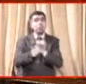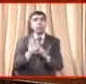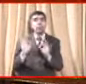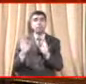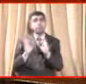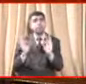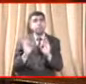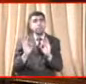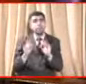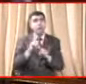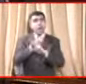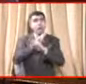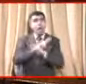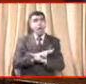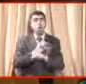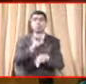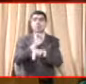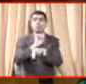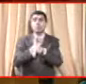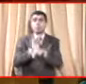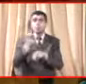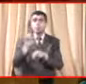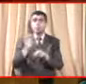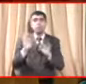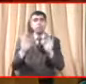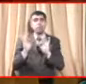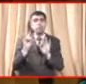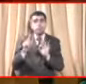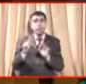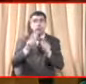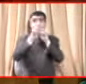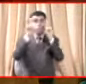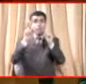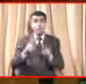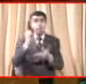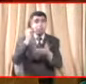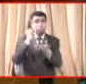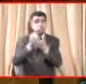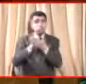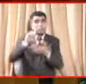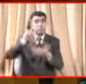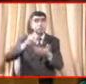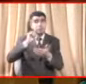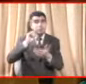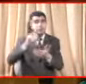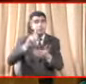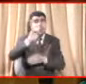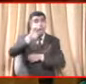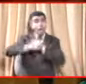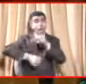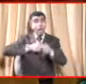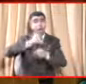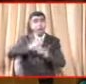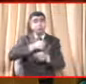هم تحت رحمة المشغلين بدون عقود. عندما يبلغون من العمر